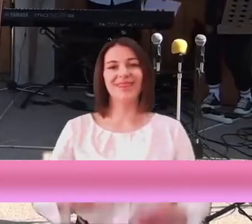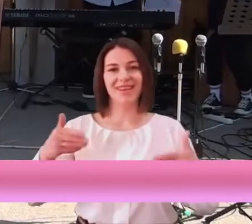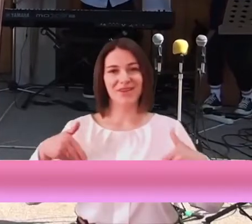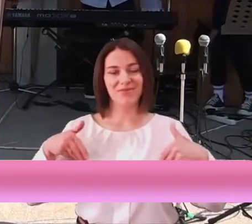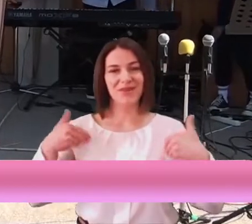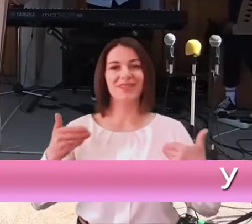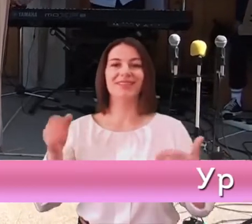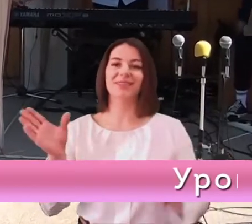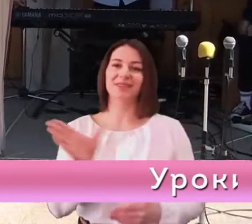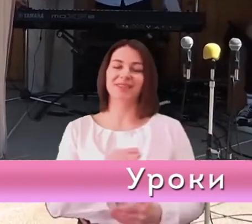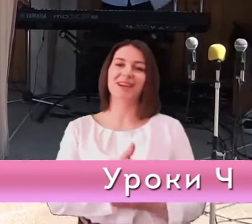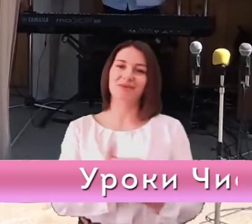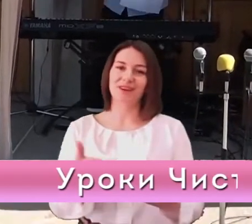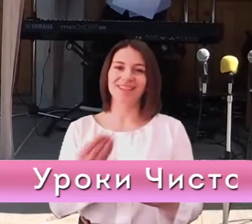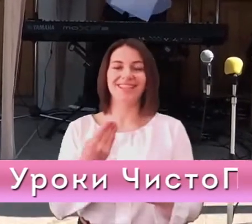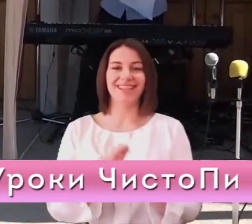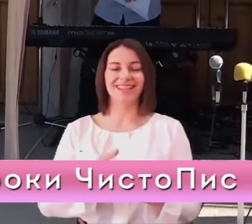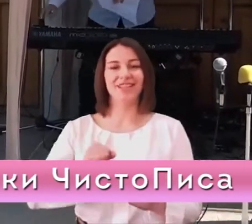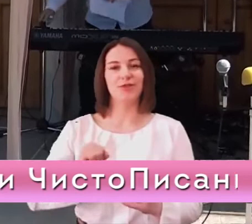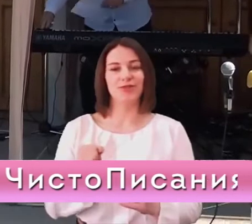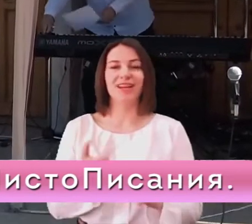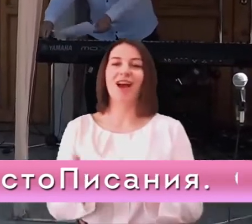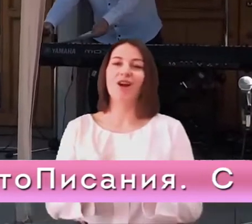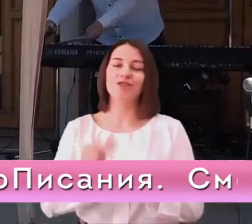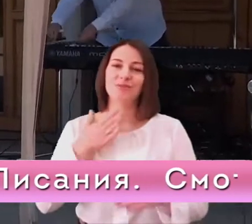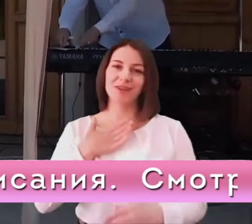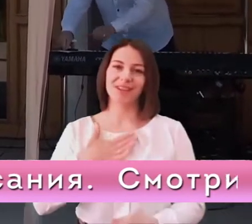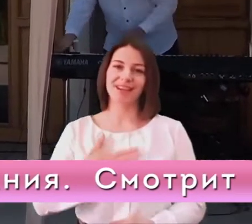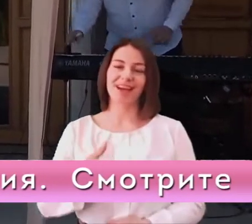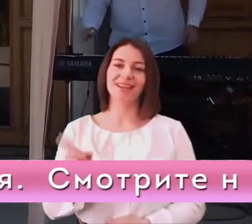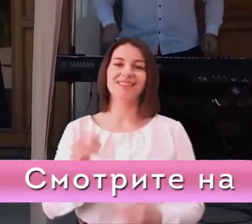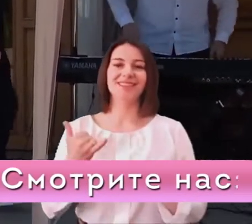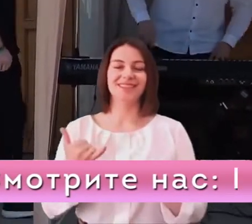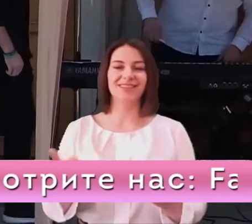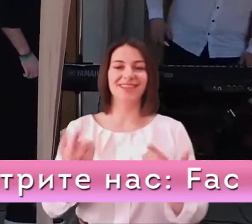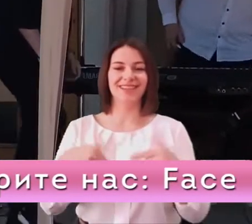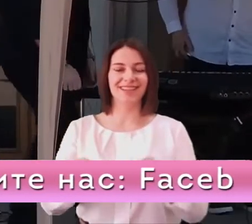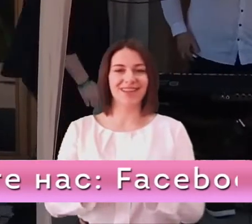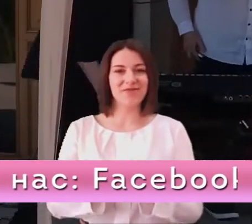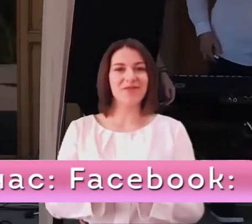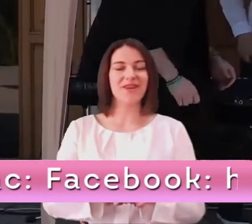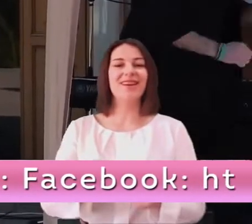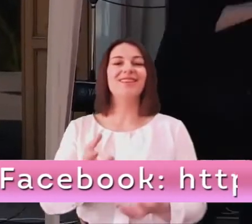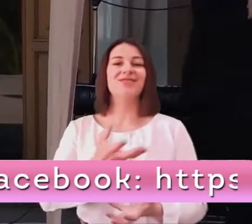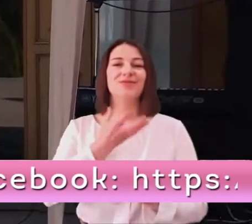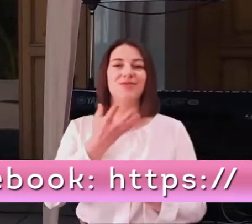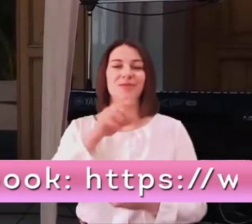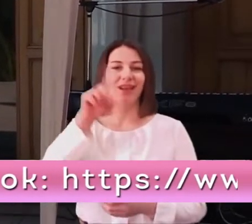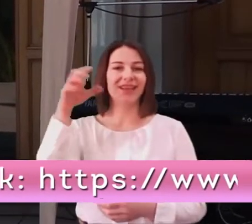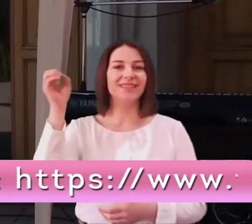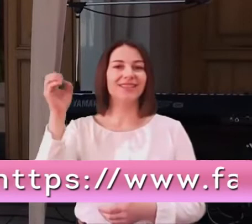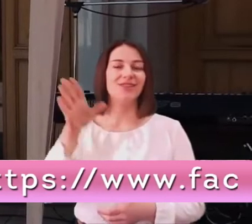Приветствую всех вас, дорогие друзья. Очень приятно, что сегодня наконец-то такое теплое, солнечное утро.